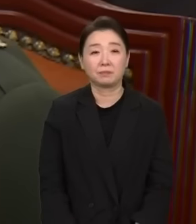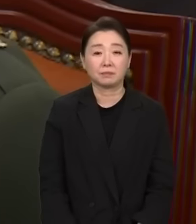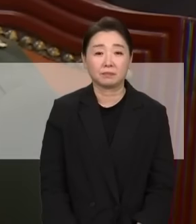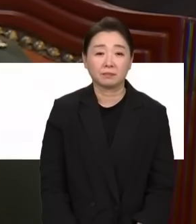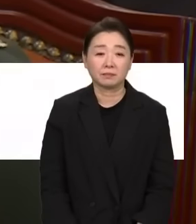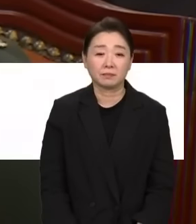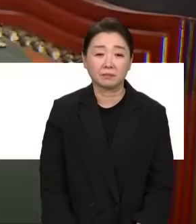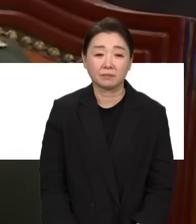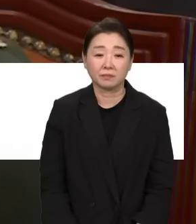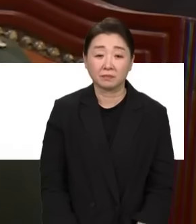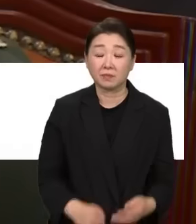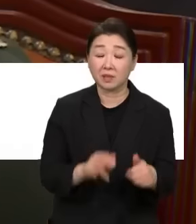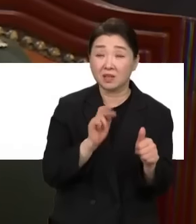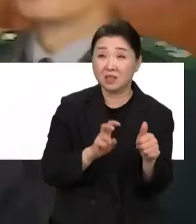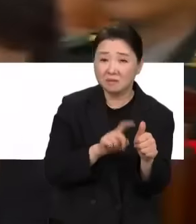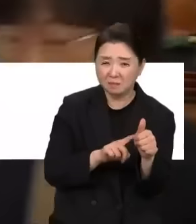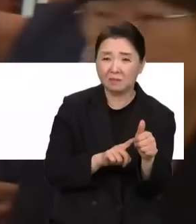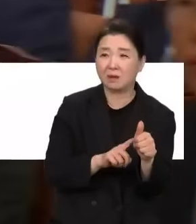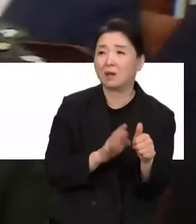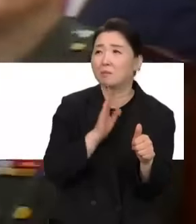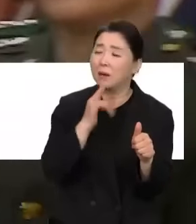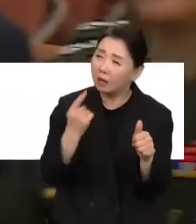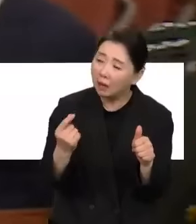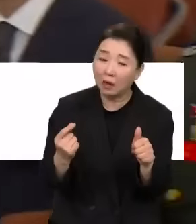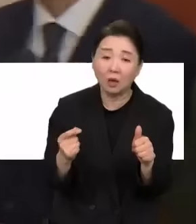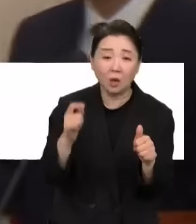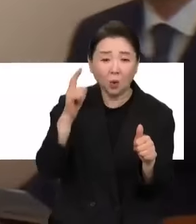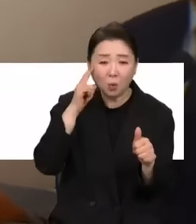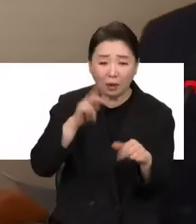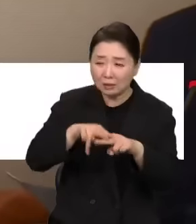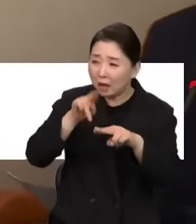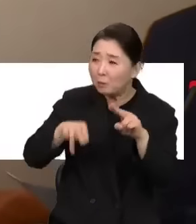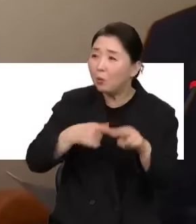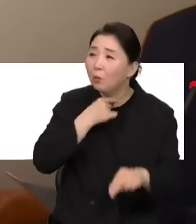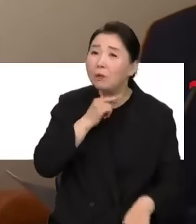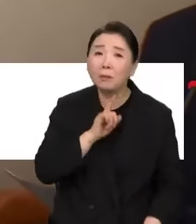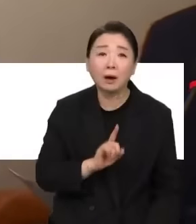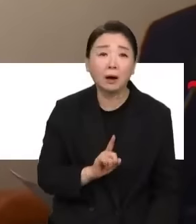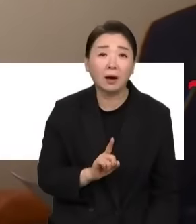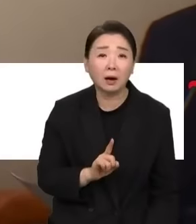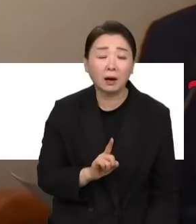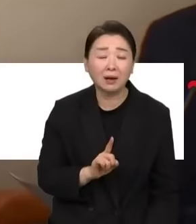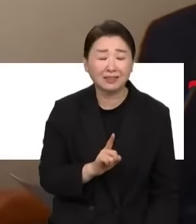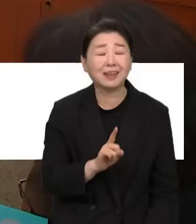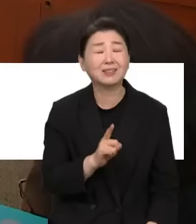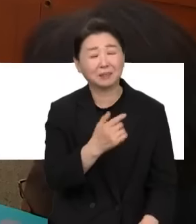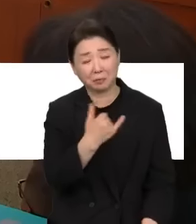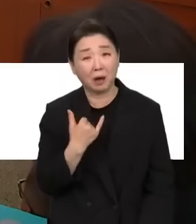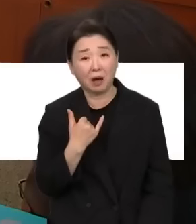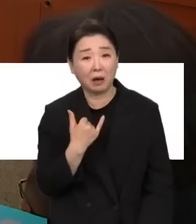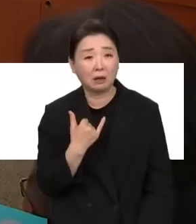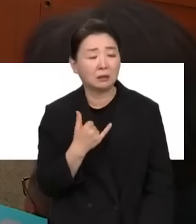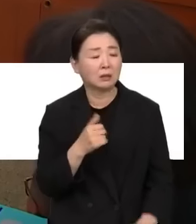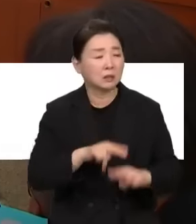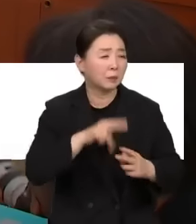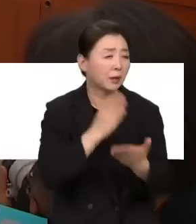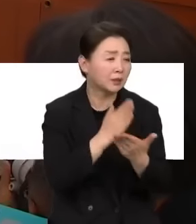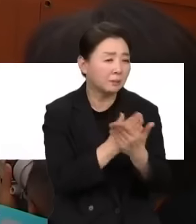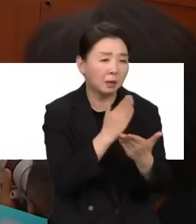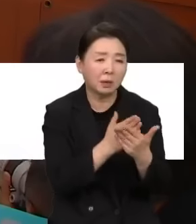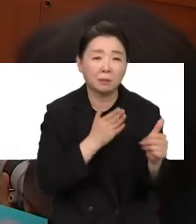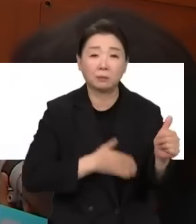임성근이 그러니까 말이야. 아니 그래서 사표를 낸다 그래가지고 전화 왔더라고. 그래가지고 내가 절대 사표 내지